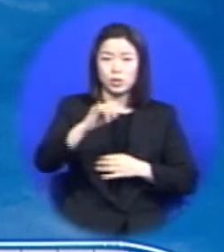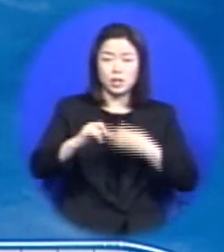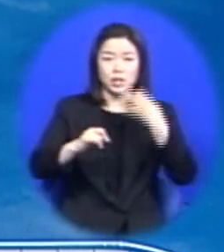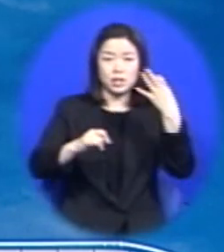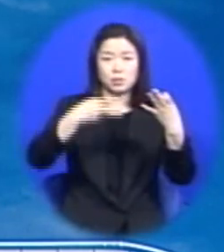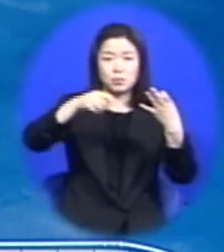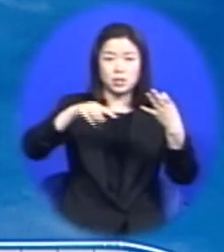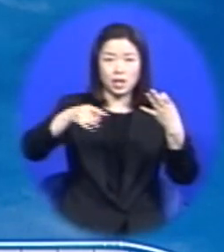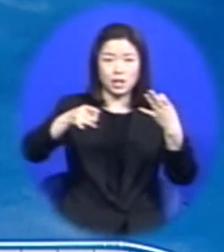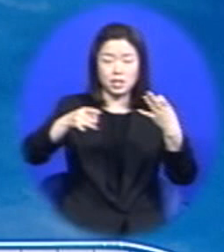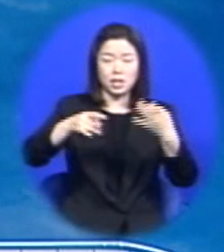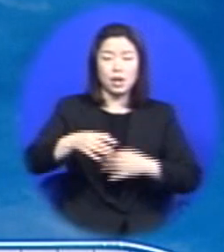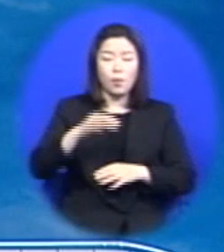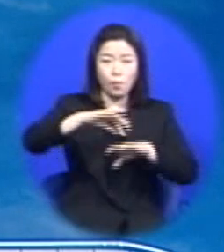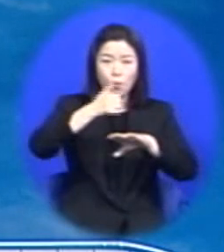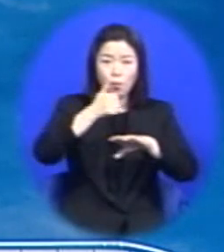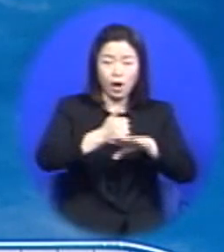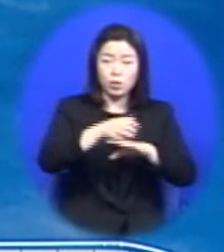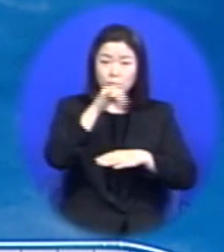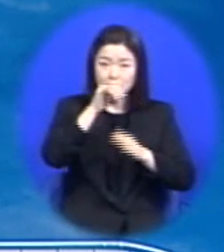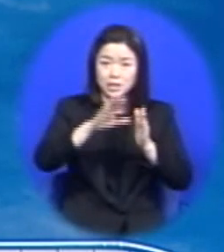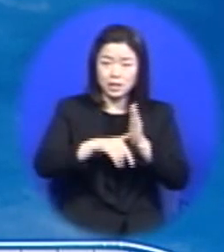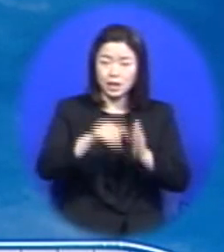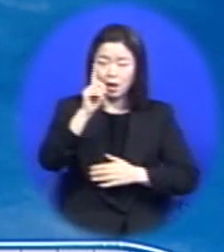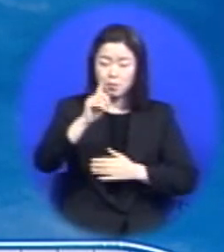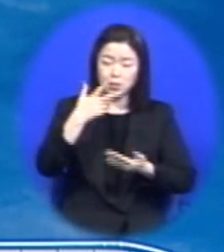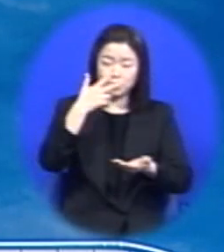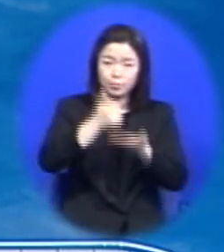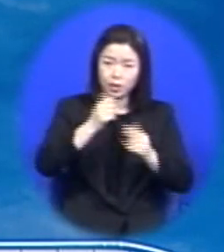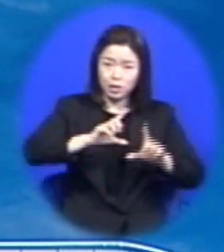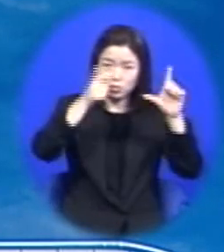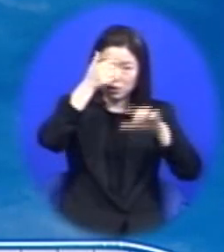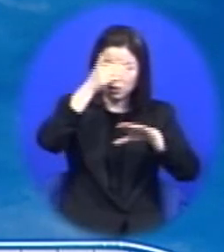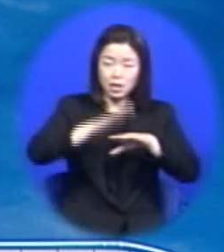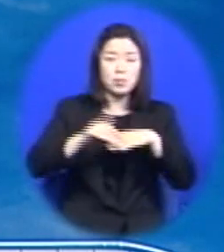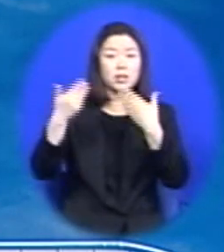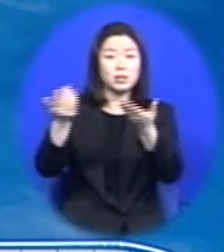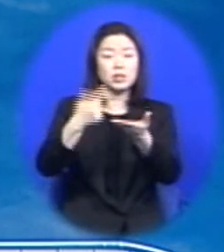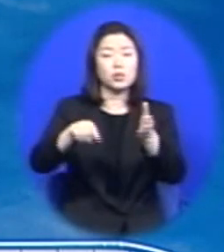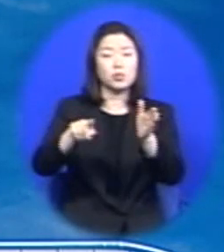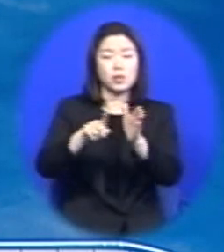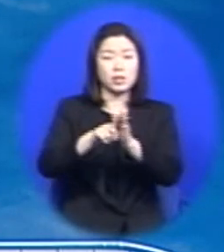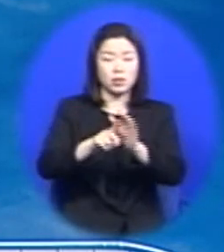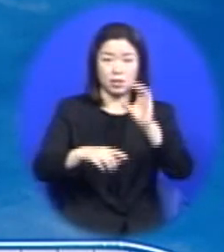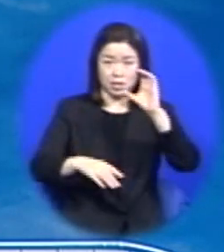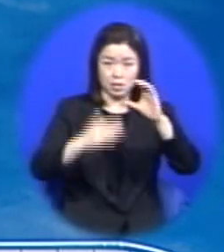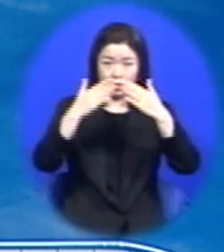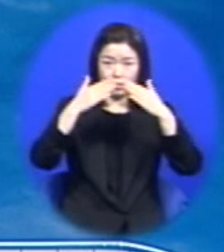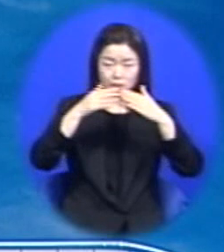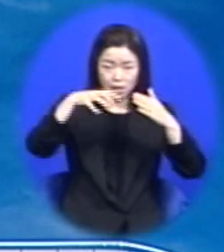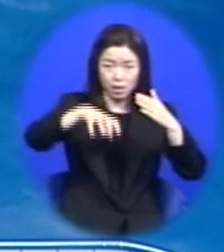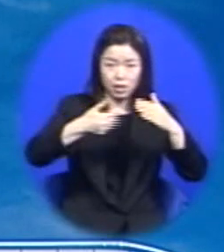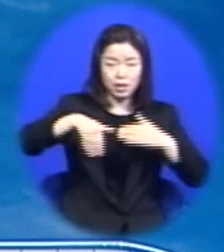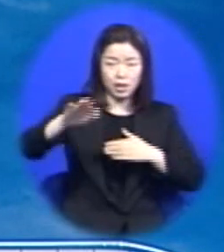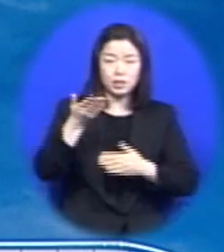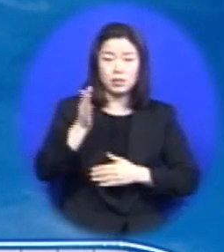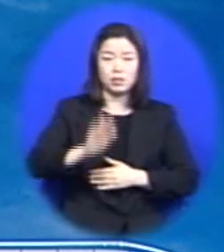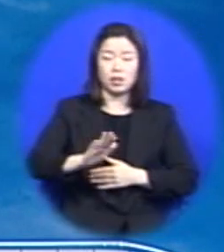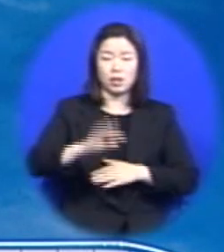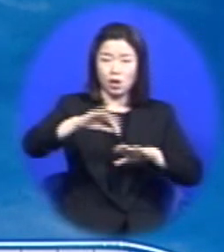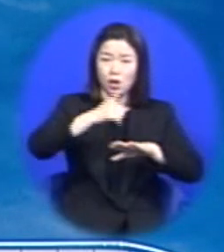14세가 왕으로 있을 때 한 번은 주일 예배를 드리러 성당에 갔는데 그